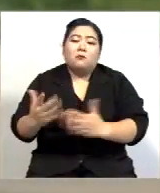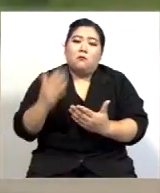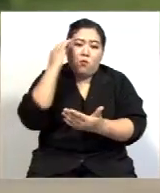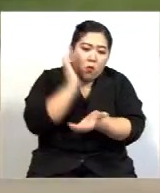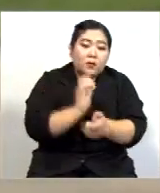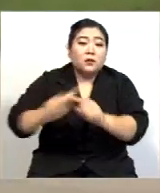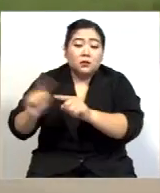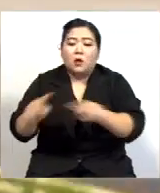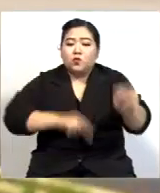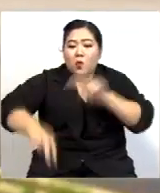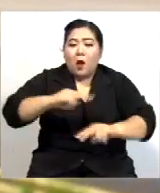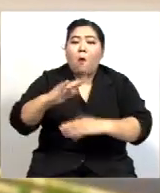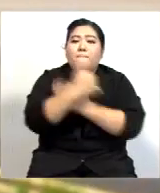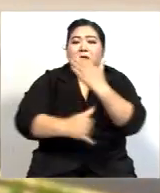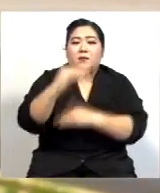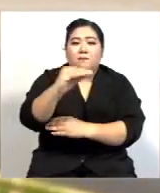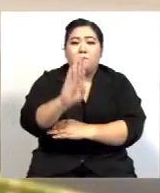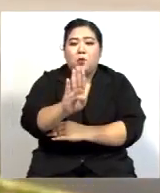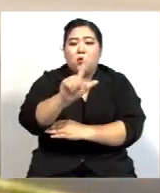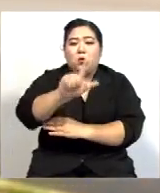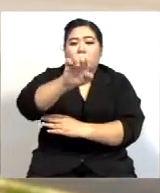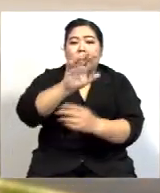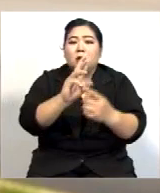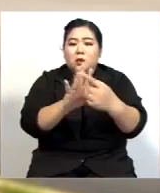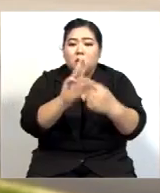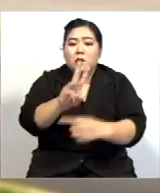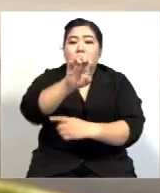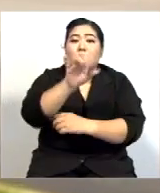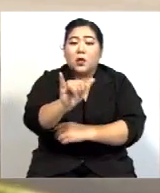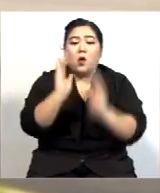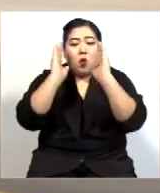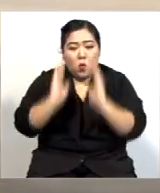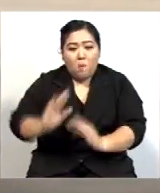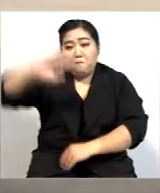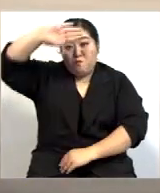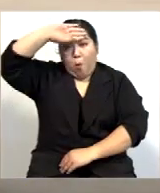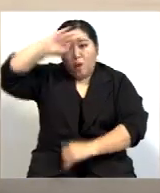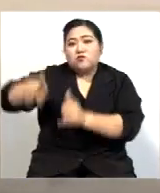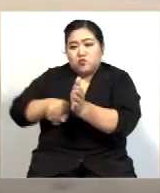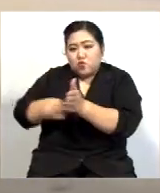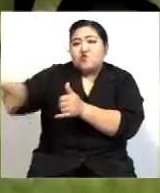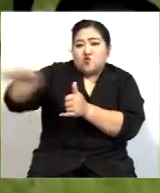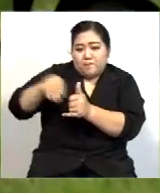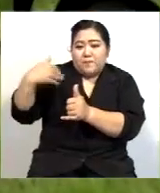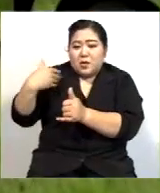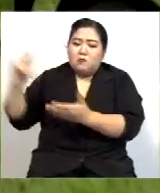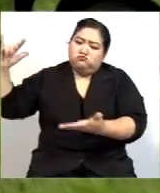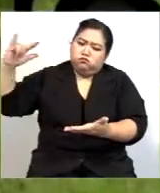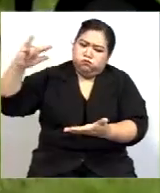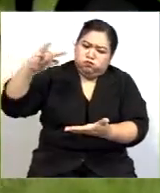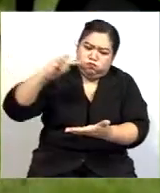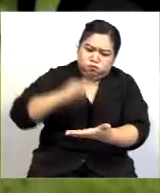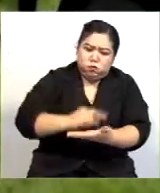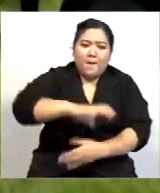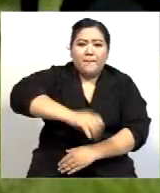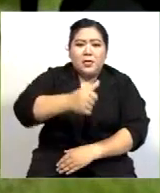ของเชื้อไวรัสโคโรนาสายพันธุ์ใหม่ในกรณีมีผู้ติดเชื้อเดินทางมาถึงท่าอากาศยานนานาชาติในเมืองซานตาครูซอย่างไรก็ต